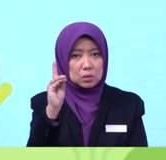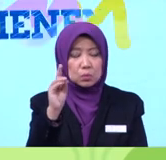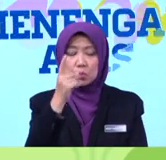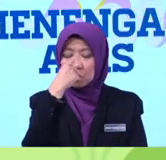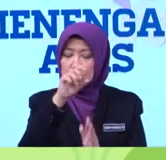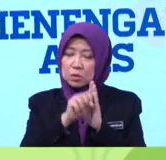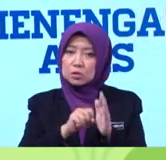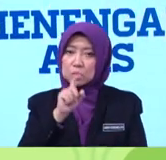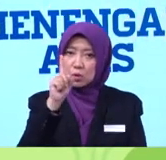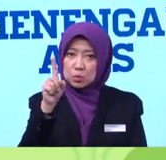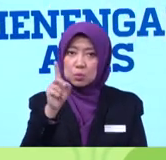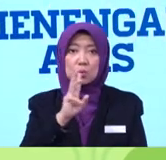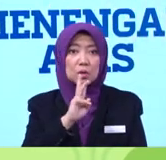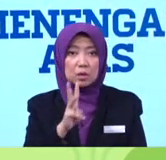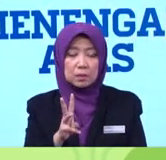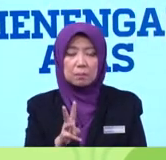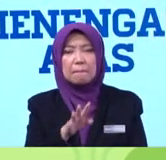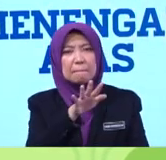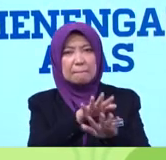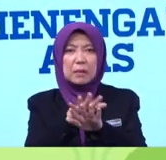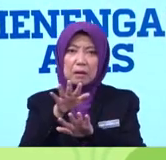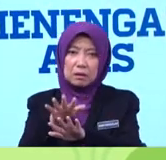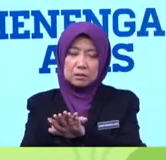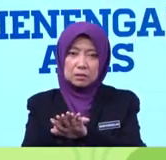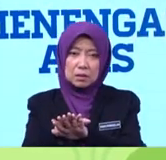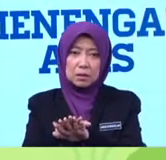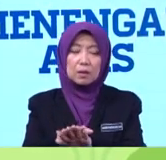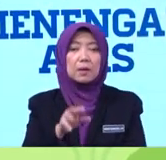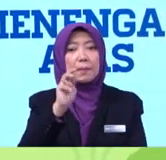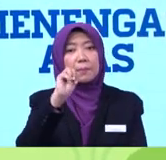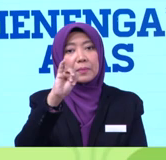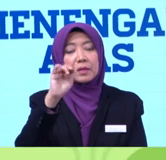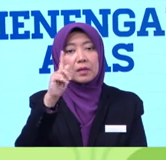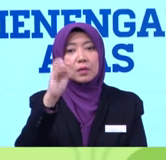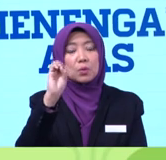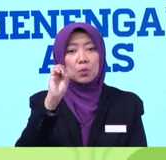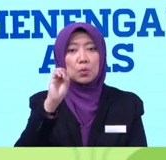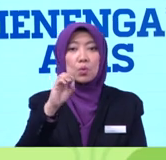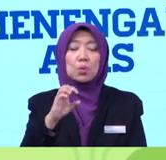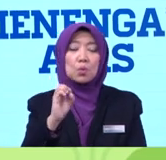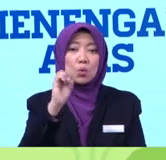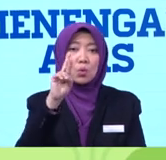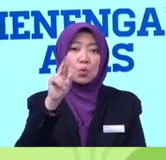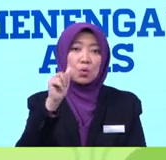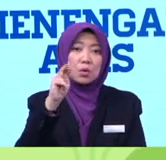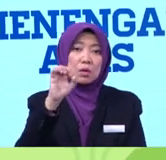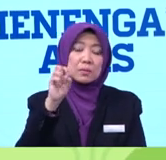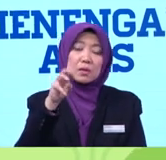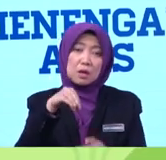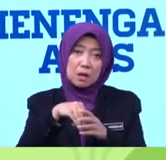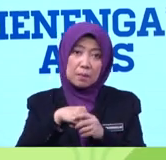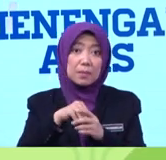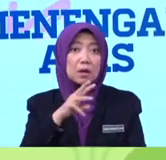sampel air semakin banyak mikroorganisme yang berada dalam sampel Ai itu jadi Apa